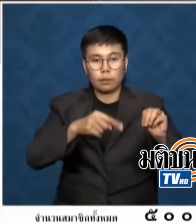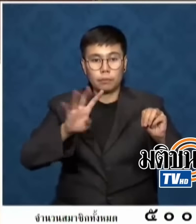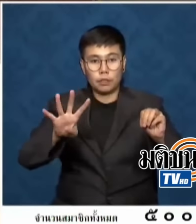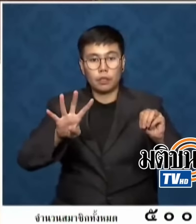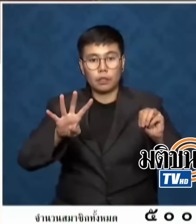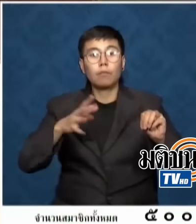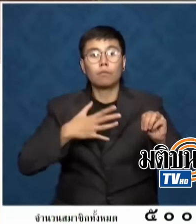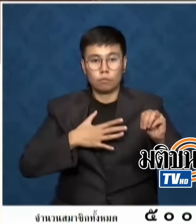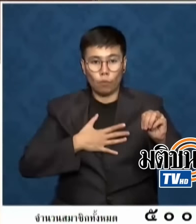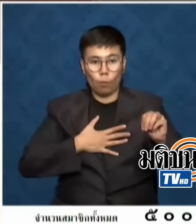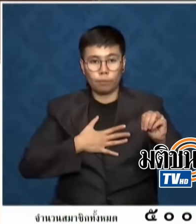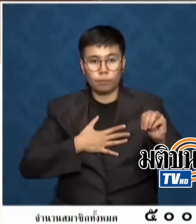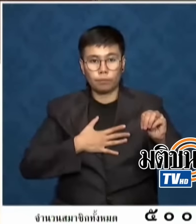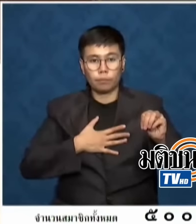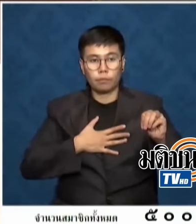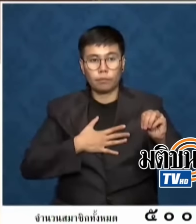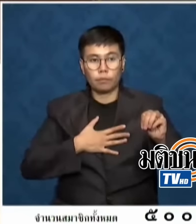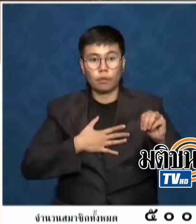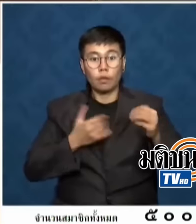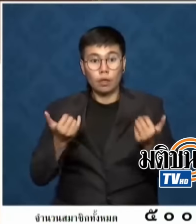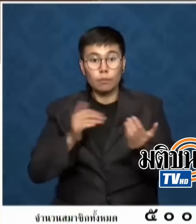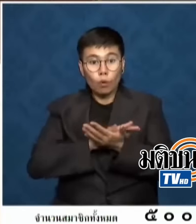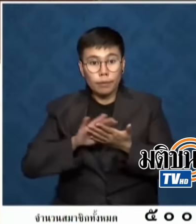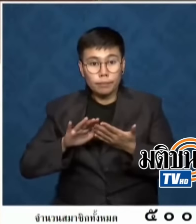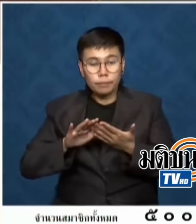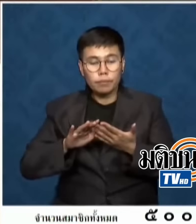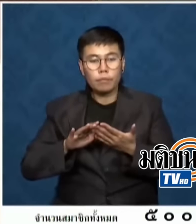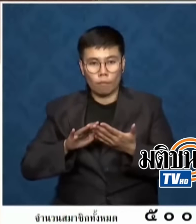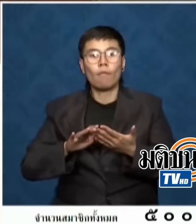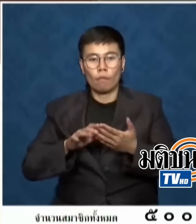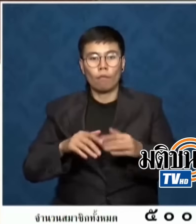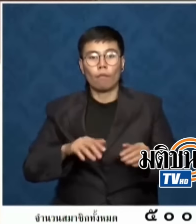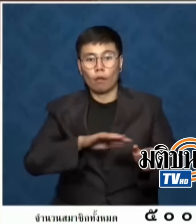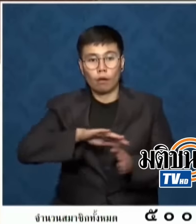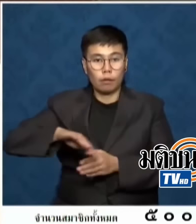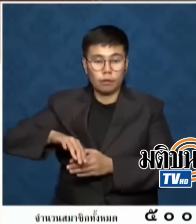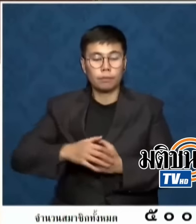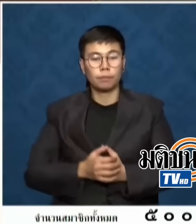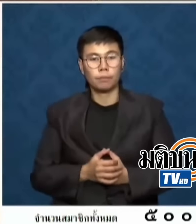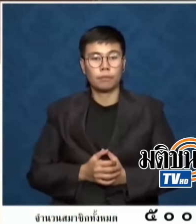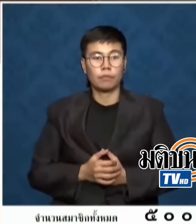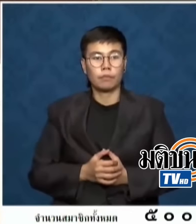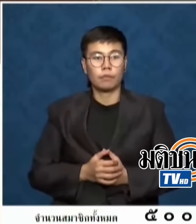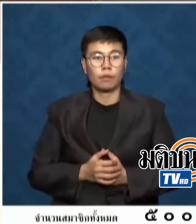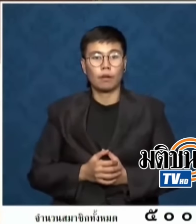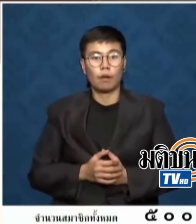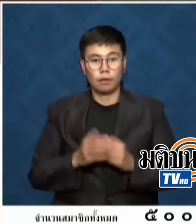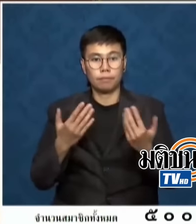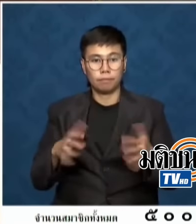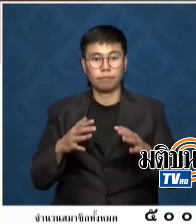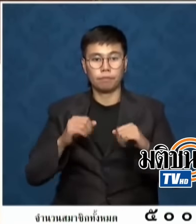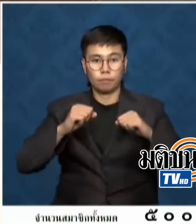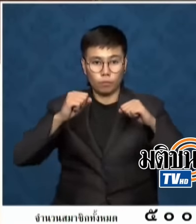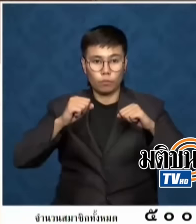มขอเรียบร้อยนะครับต่อไปเป็นการลงคะแนน